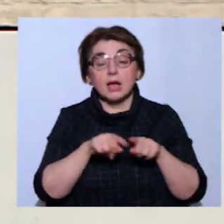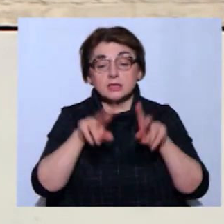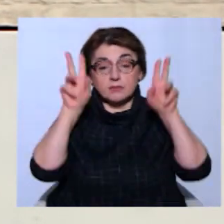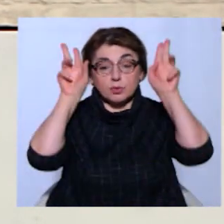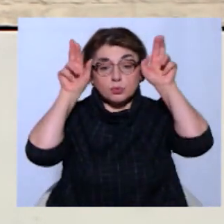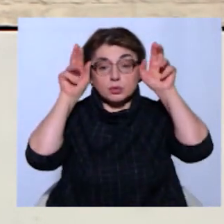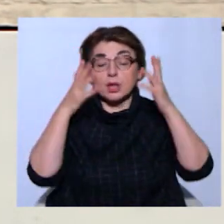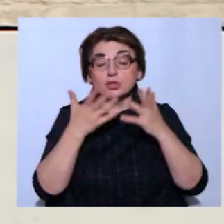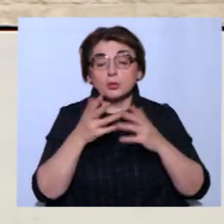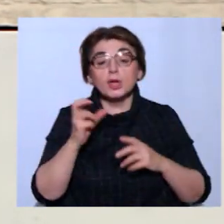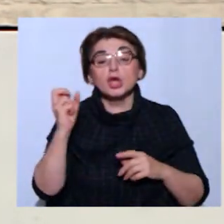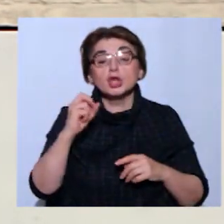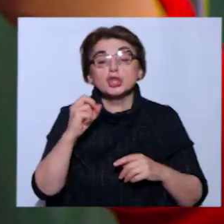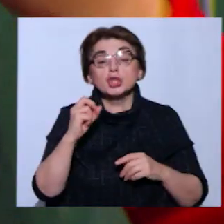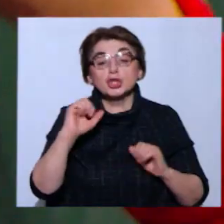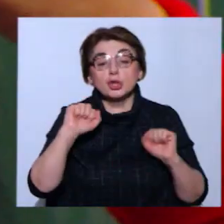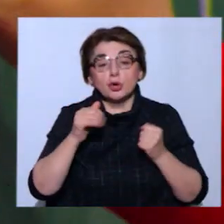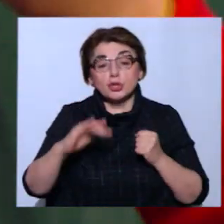და არქტიკული კურდღელი.